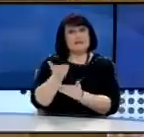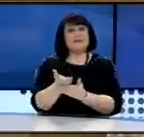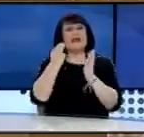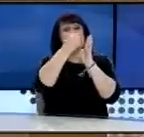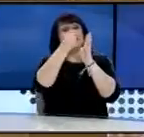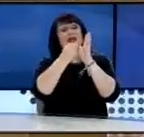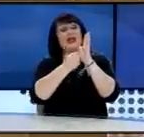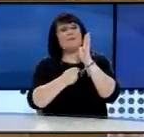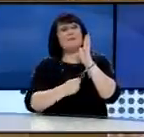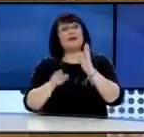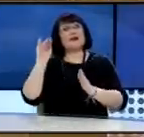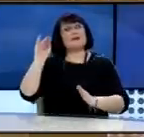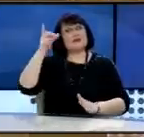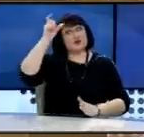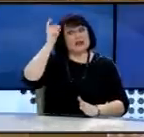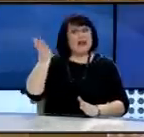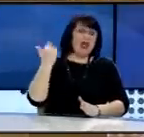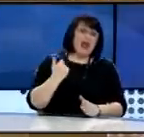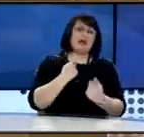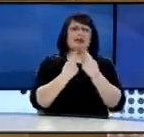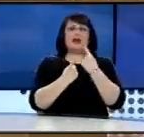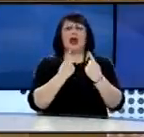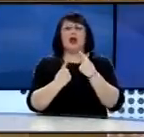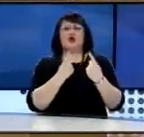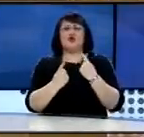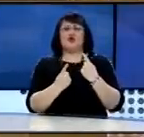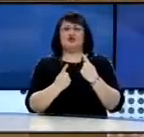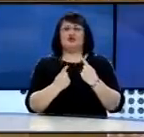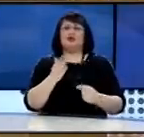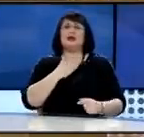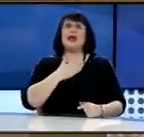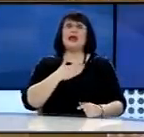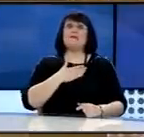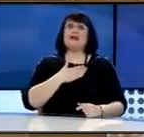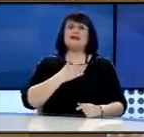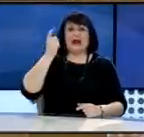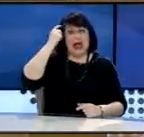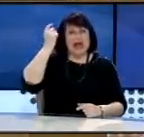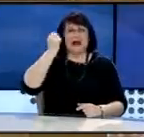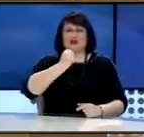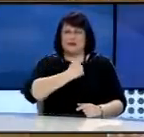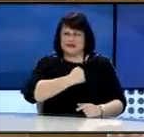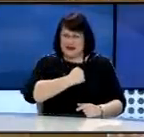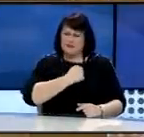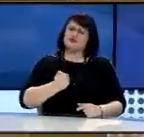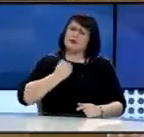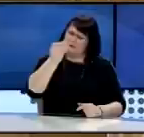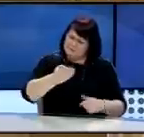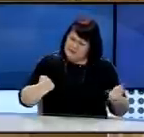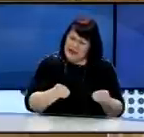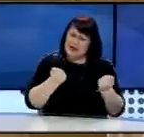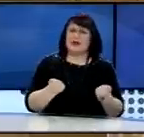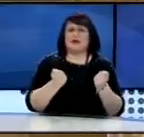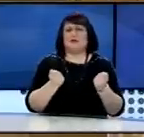ατζέντα στη γείτονα. Να λειτουργήσουμε ως αυτοεκπληρούμενη προφητεία συγκρούσεων και στην Ανατολική